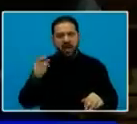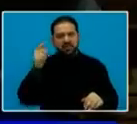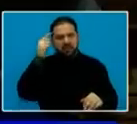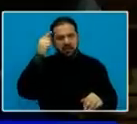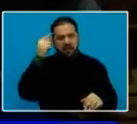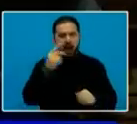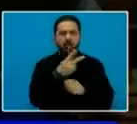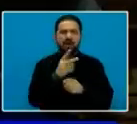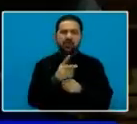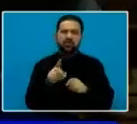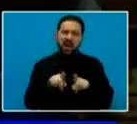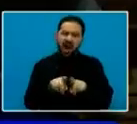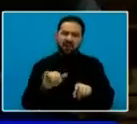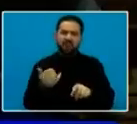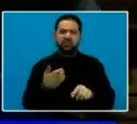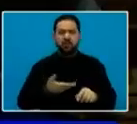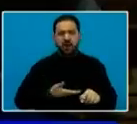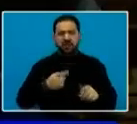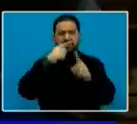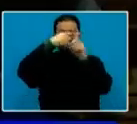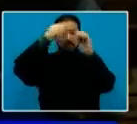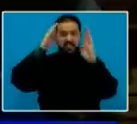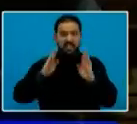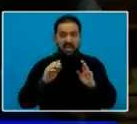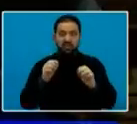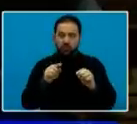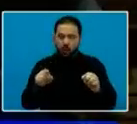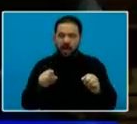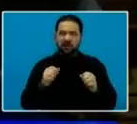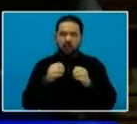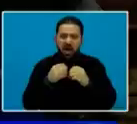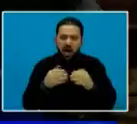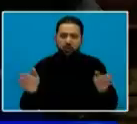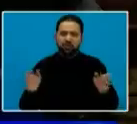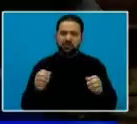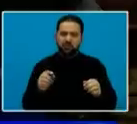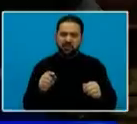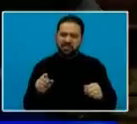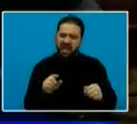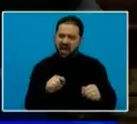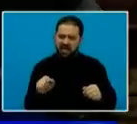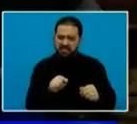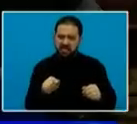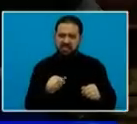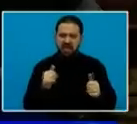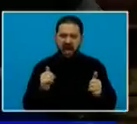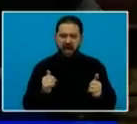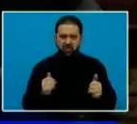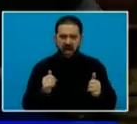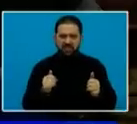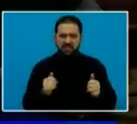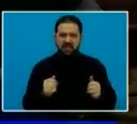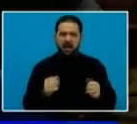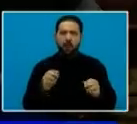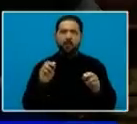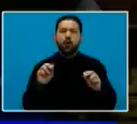distinția aceasta. La fel și părinții bisericii, în momentul în care au început să analizeze fenomenul acesta, fără